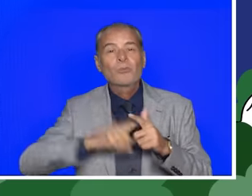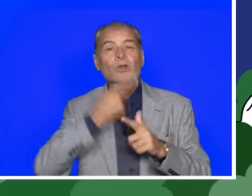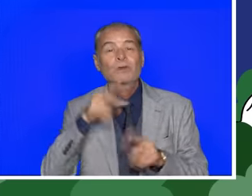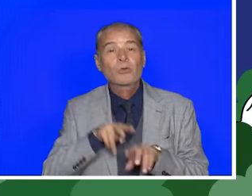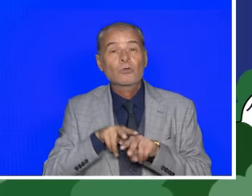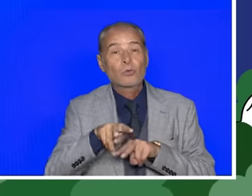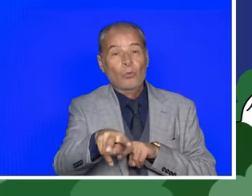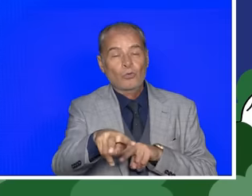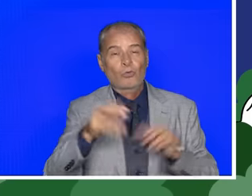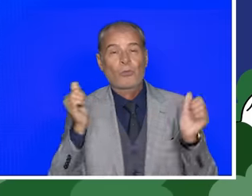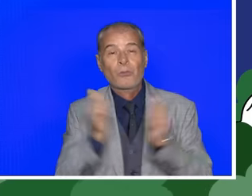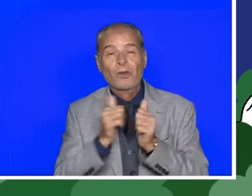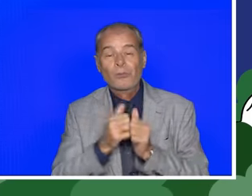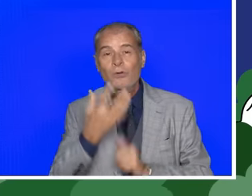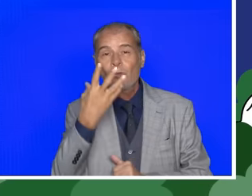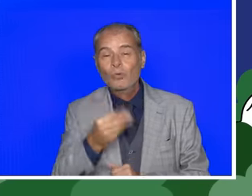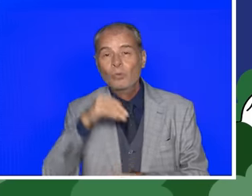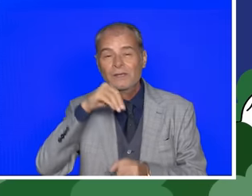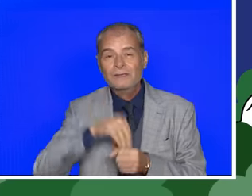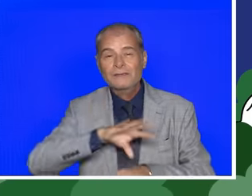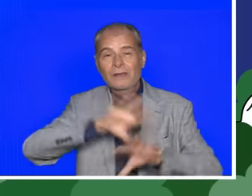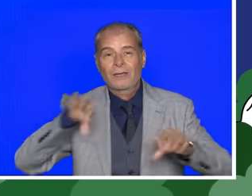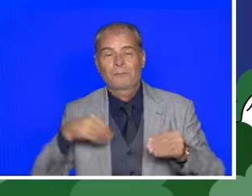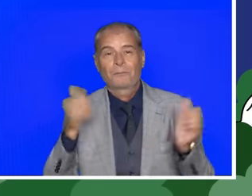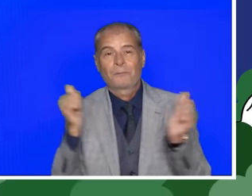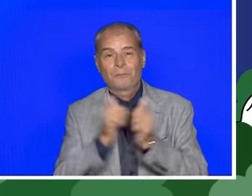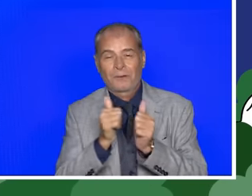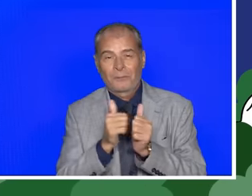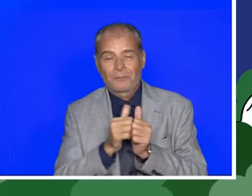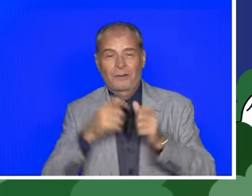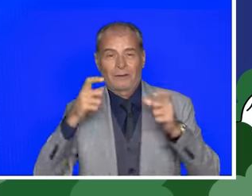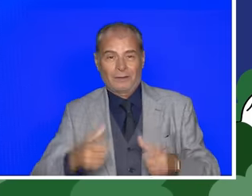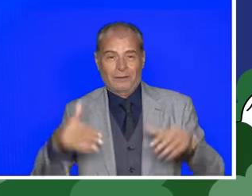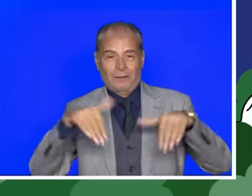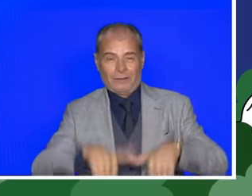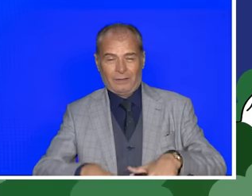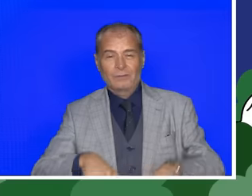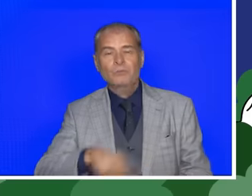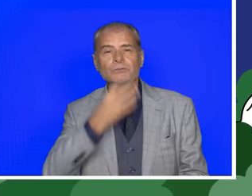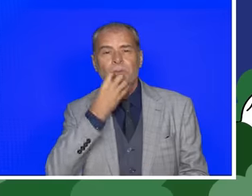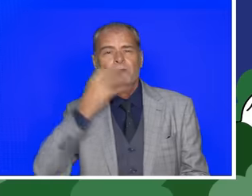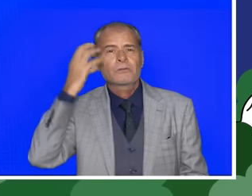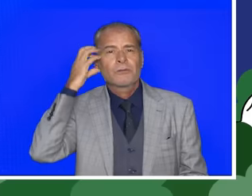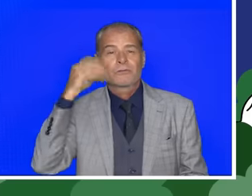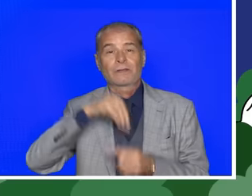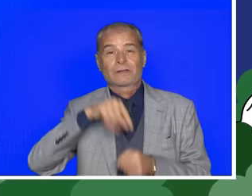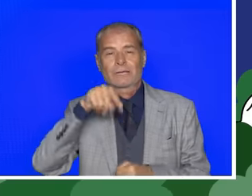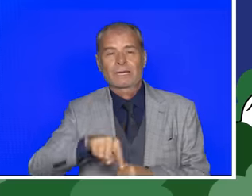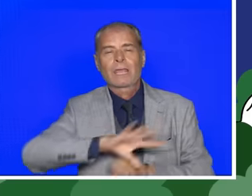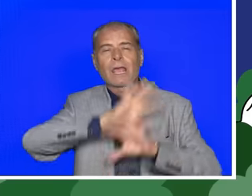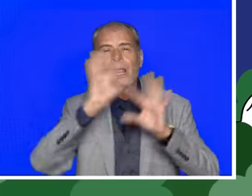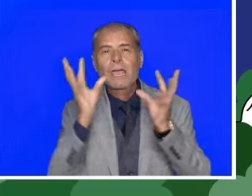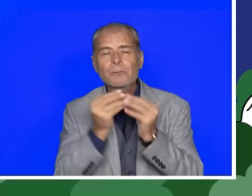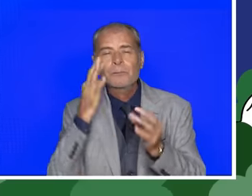yolculuklarına eşlik edebilmek için hep beraber bir aradayız Sabancı Vakfı olarak tüm